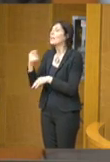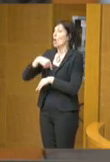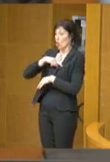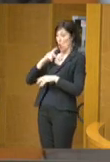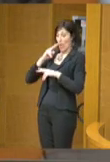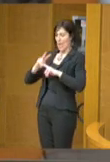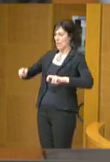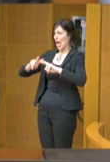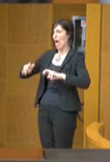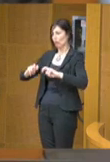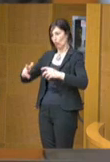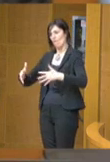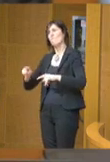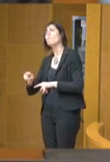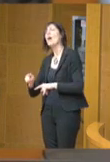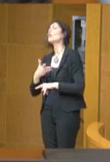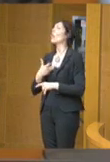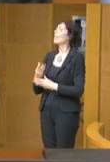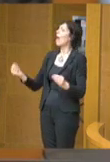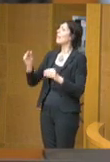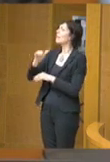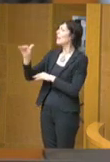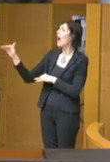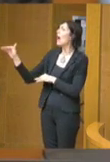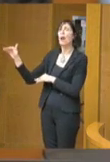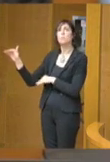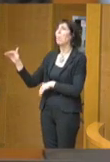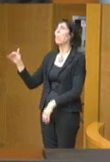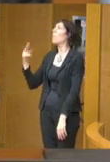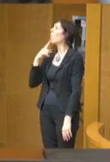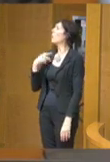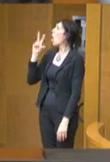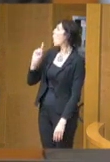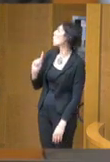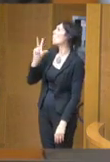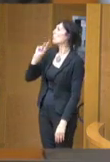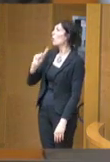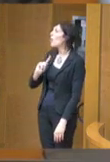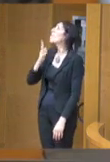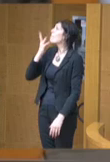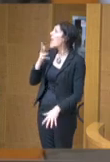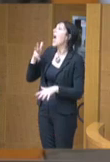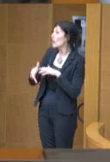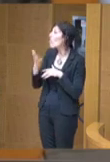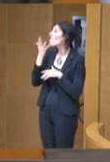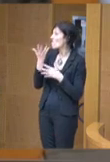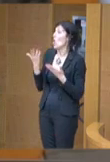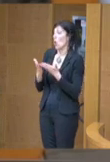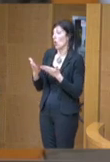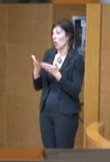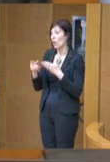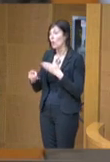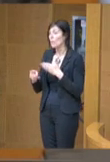indagine abbiamo trovato tanti ragazzi che ci hanno detto non la conosciamo, ci piacerebbe approfondirla. E infine noi